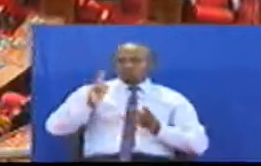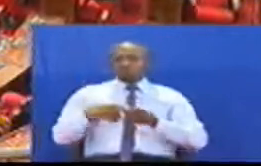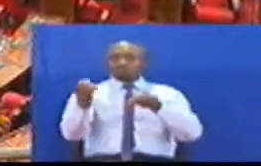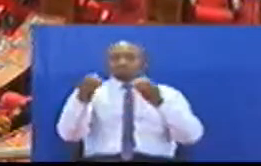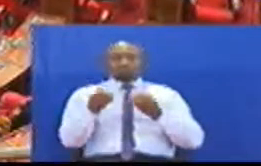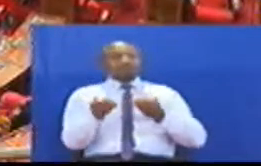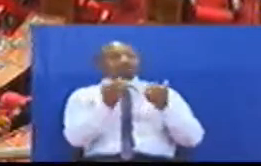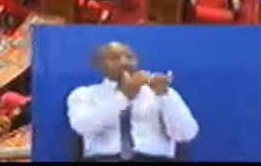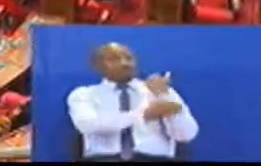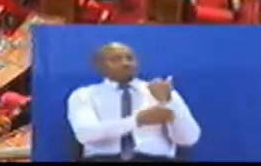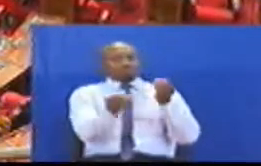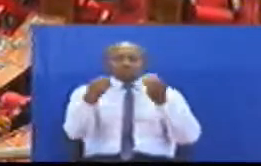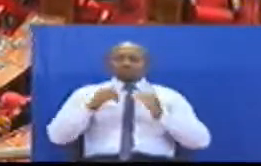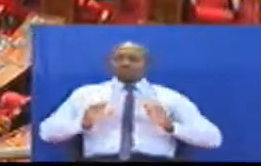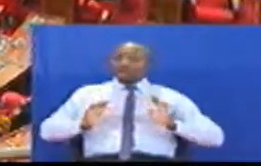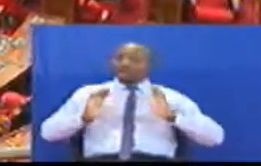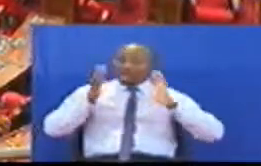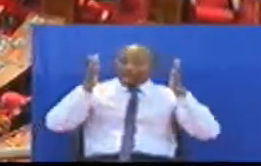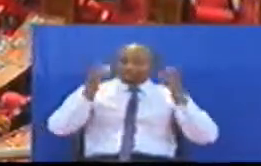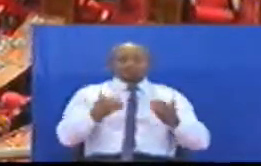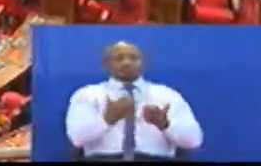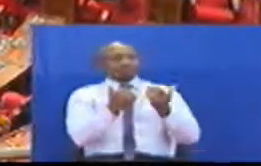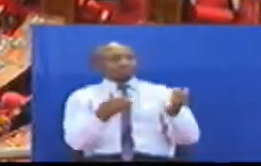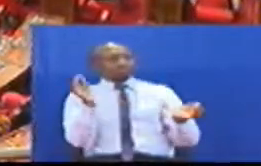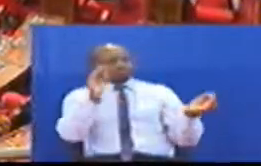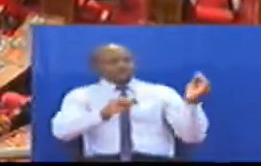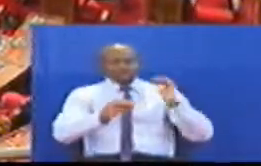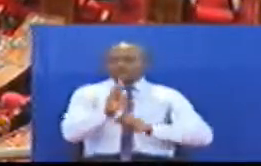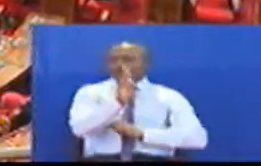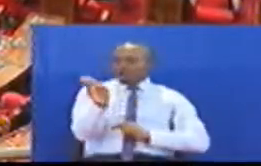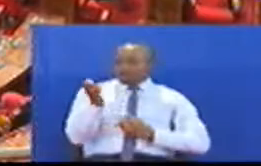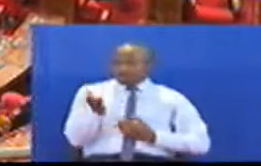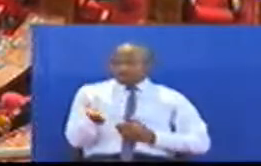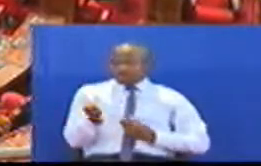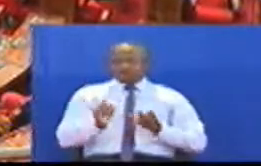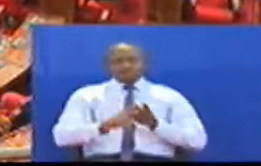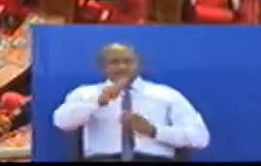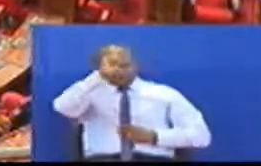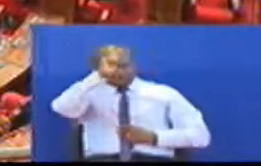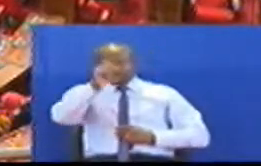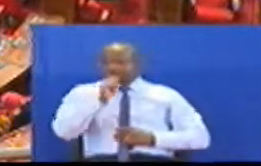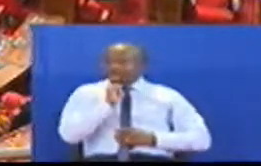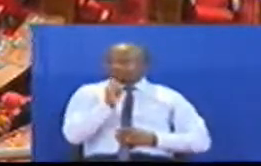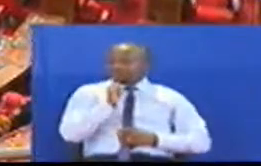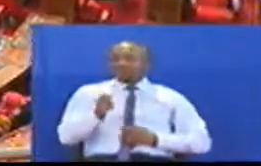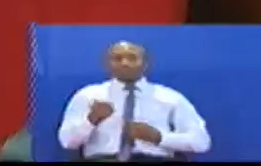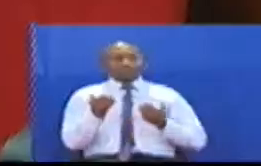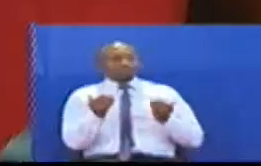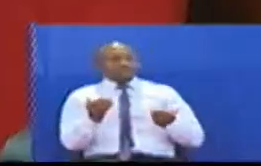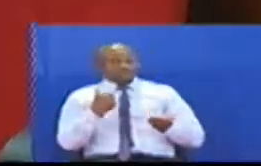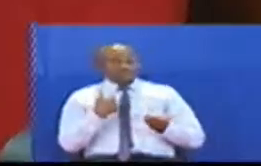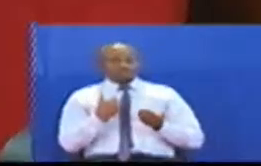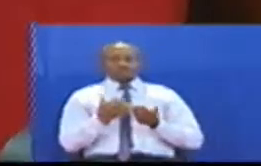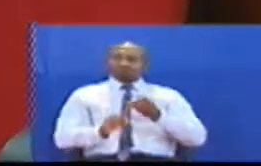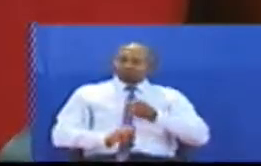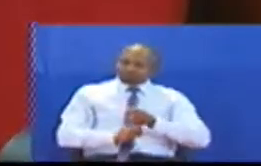Mungu wa ukarimu kwa kunipa uhai wa kuweza kuchangia hoja hii. Mheshimiwa Spika, na mimi naomba